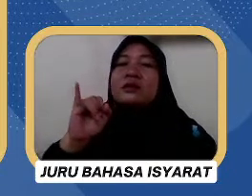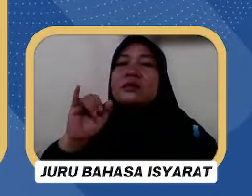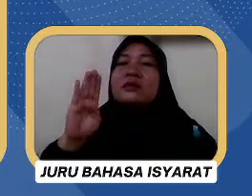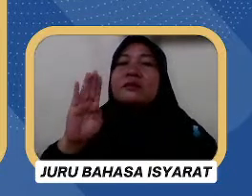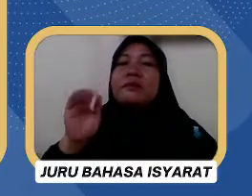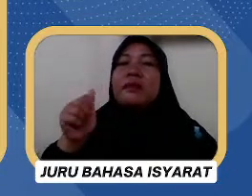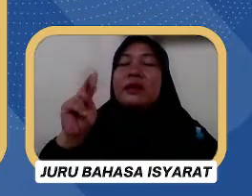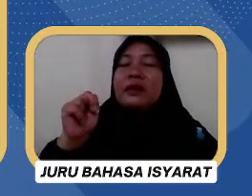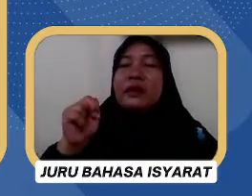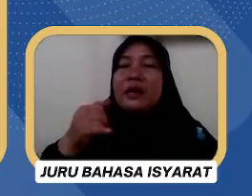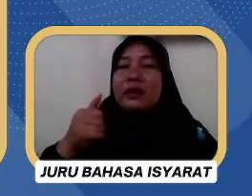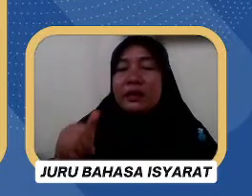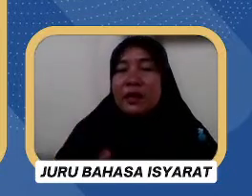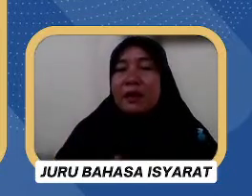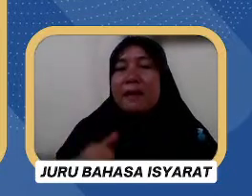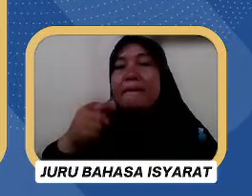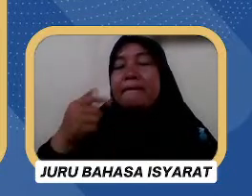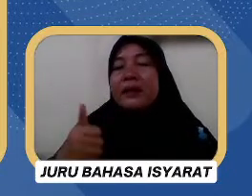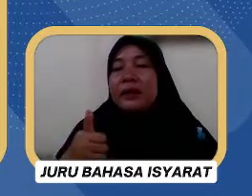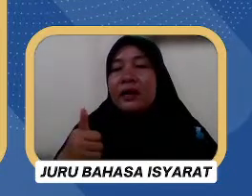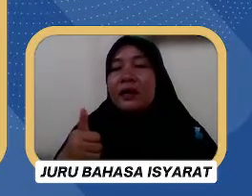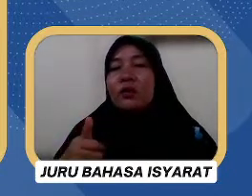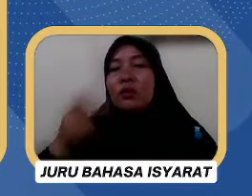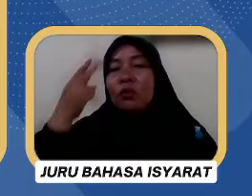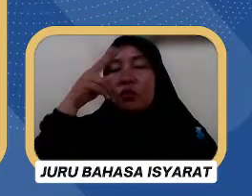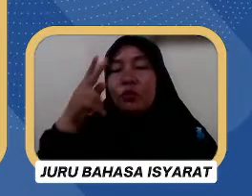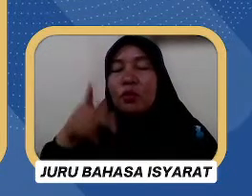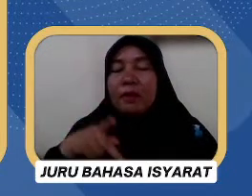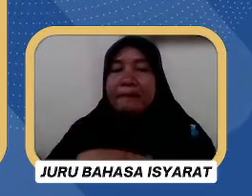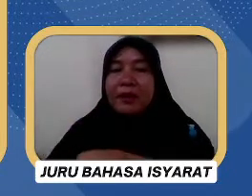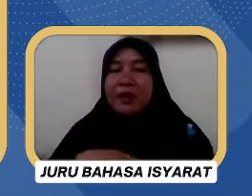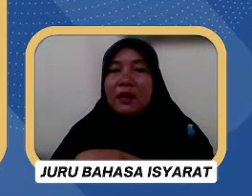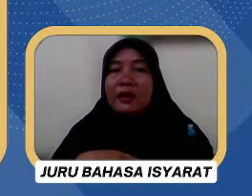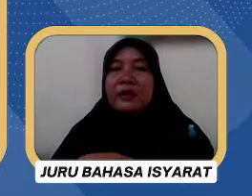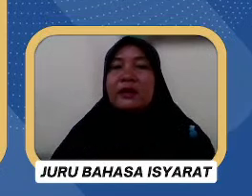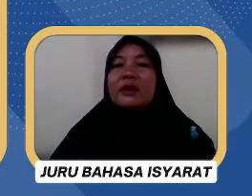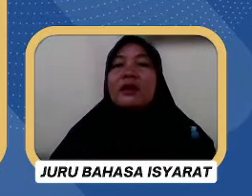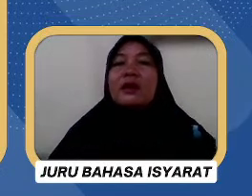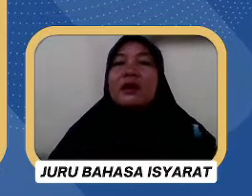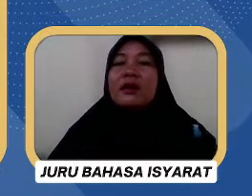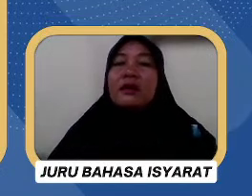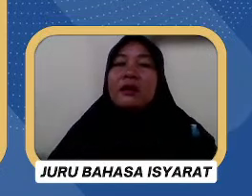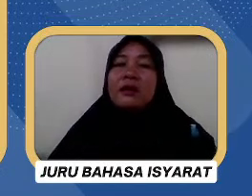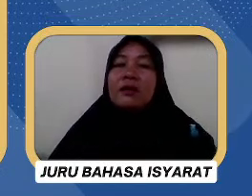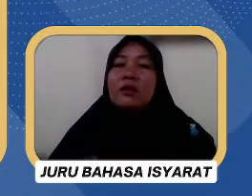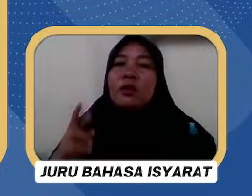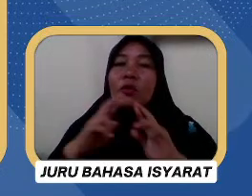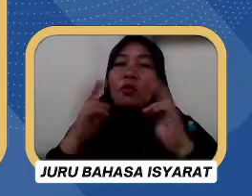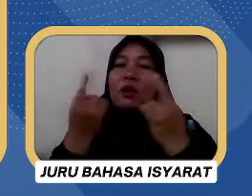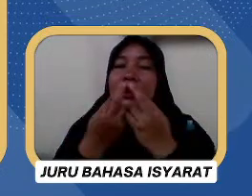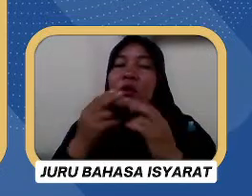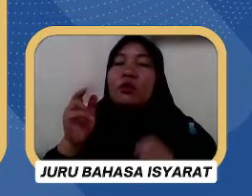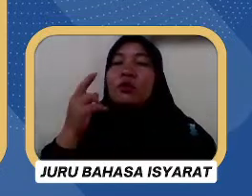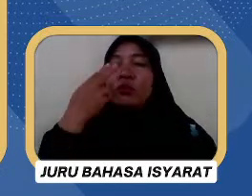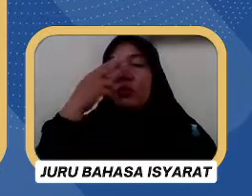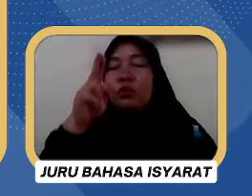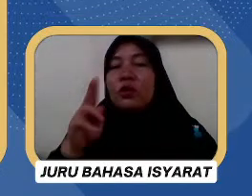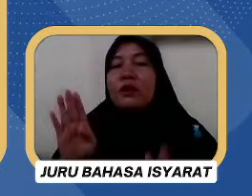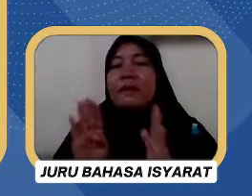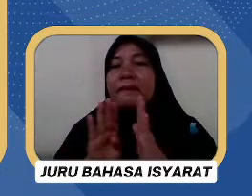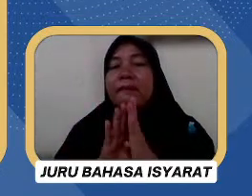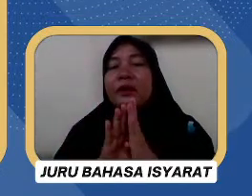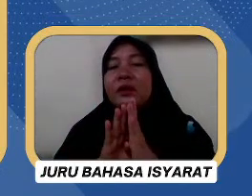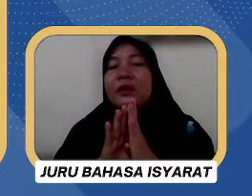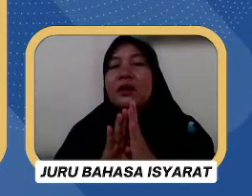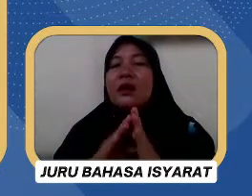hal-hal positif. Termasuk di dalamnya adalah kita menjaga keamanan digital kita sendiri. Karena kalau kita lihat bahwa untuk